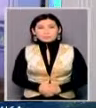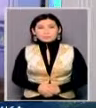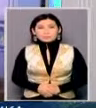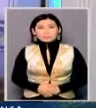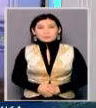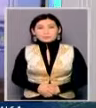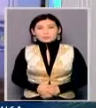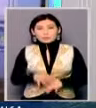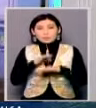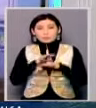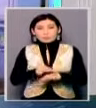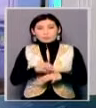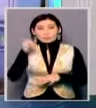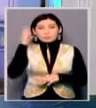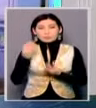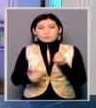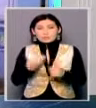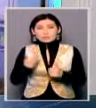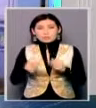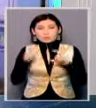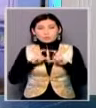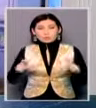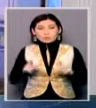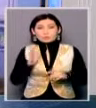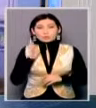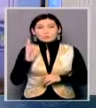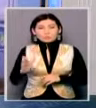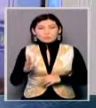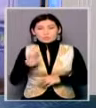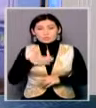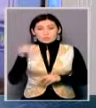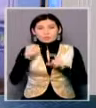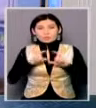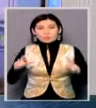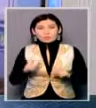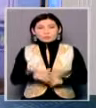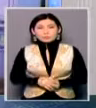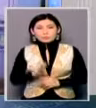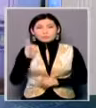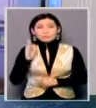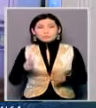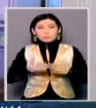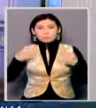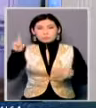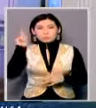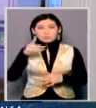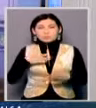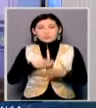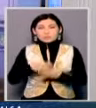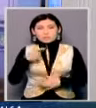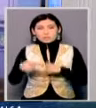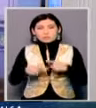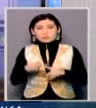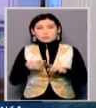Сегодня проводится интеллектуальная игра среди школьников. В будущем наши школьники будут больше знать о своих